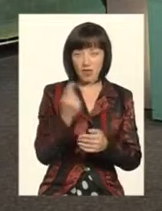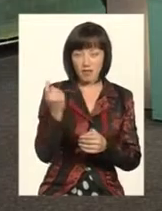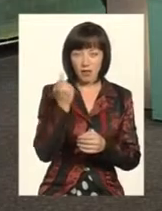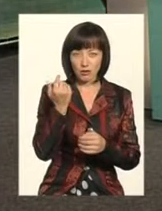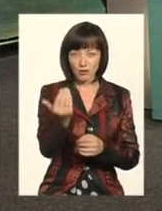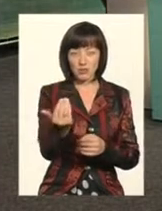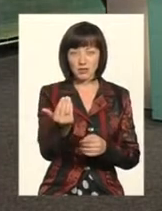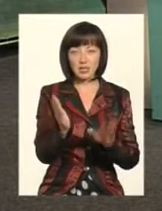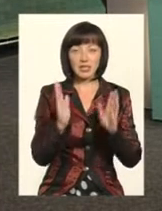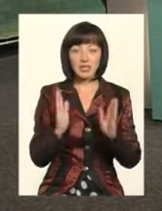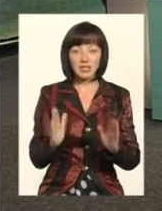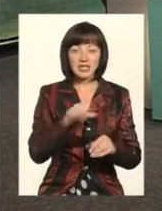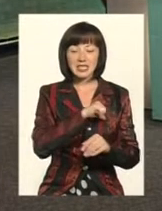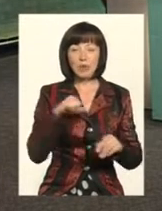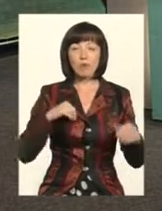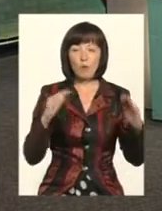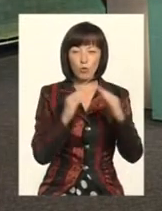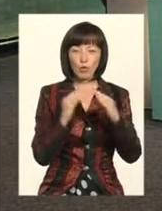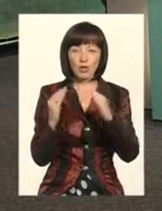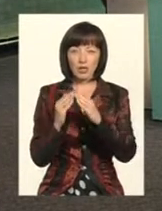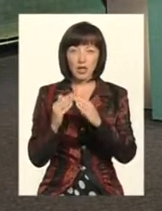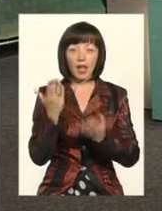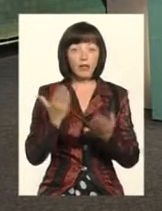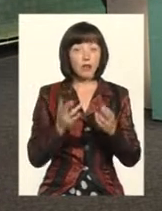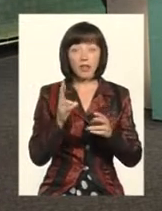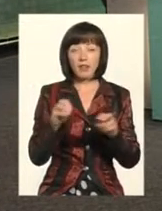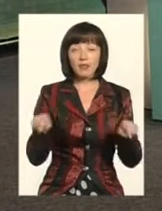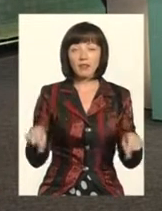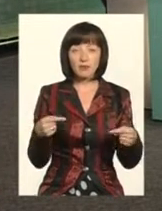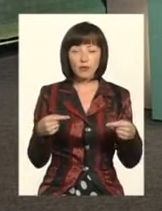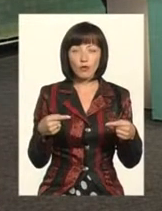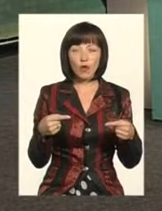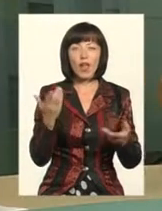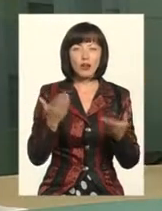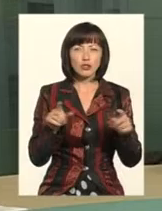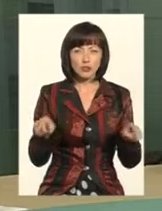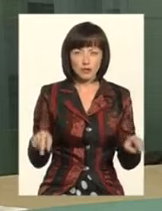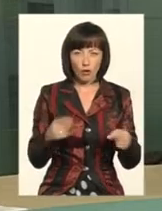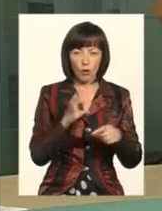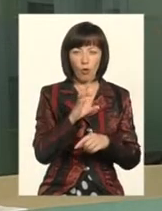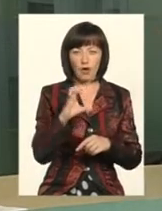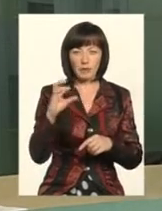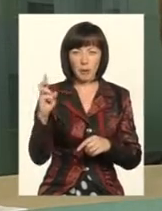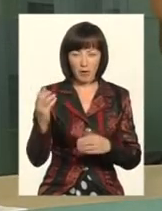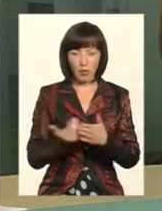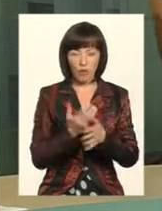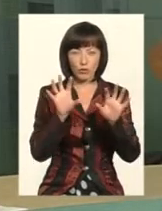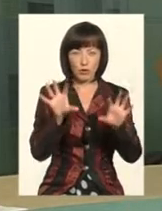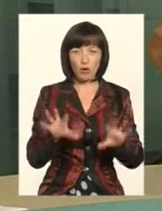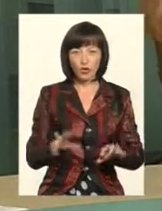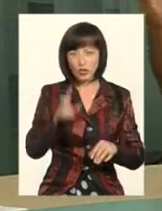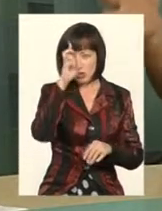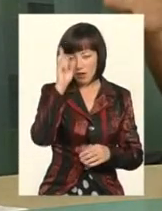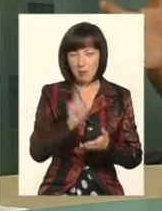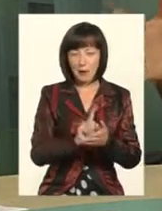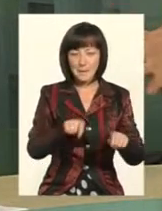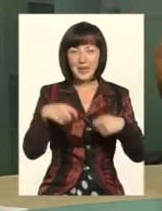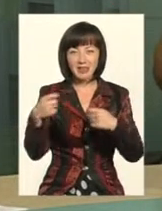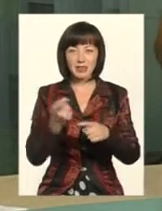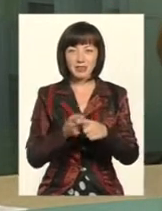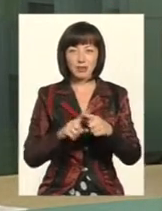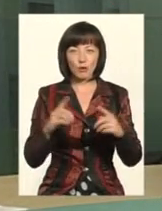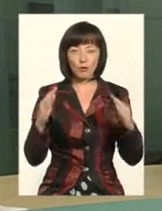розумію. Тільки що, що самі будинки. Тобто, якщо вони створюють ОСББ, згідно от цього закону, який вступив в силу, держава має передати цей